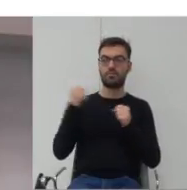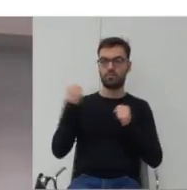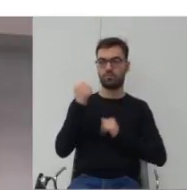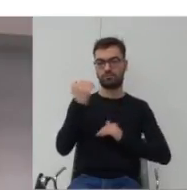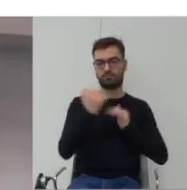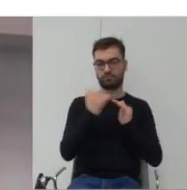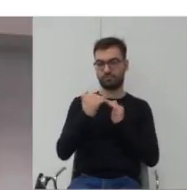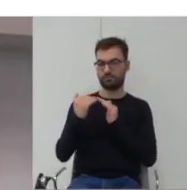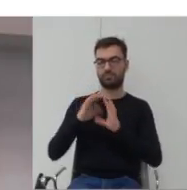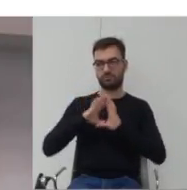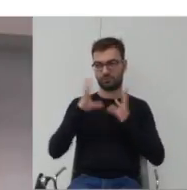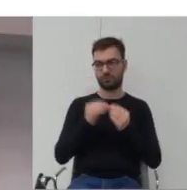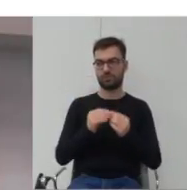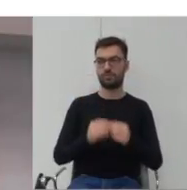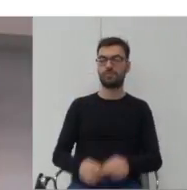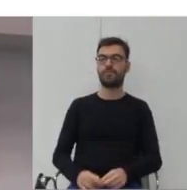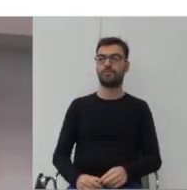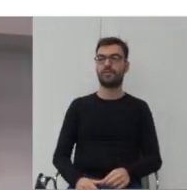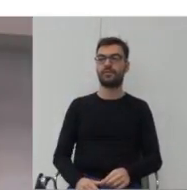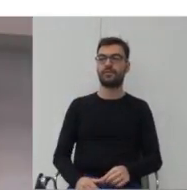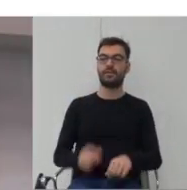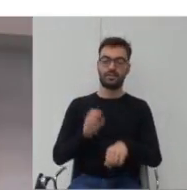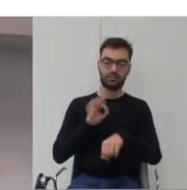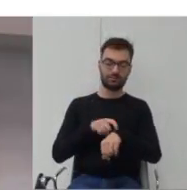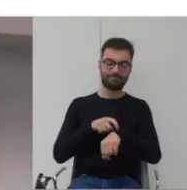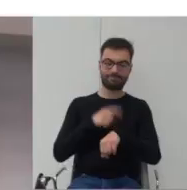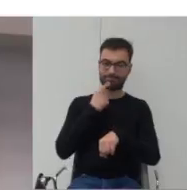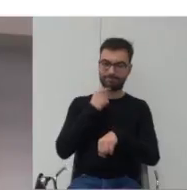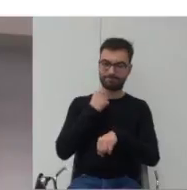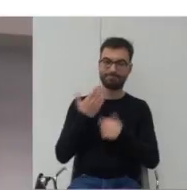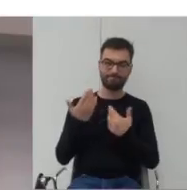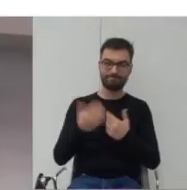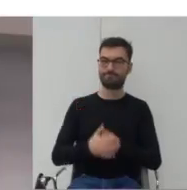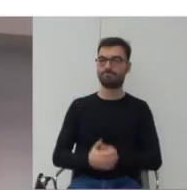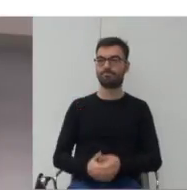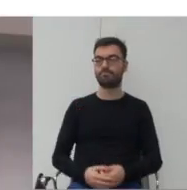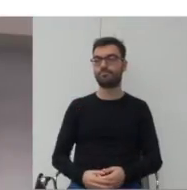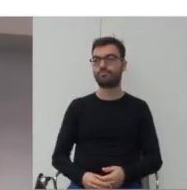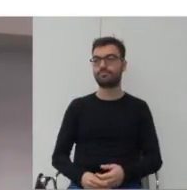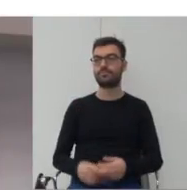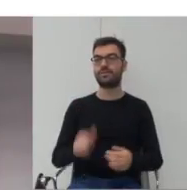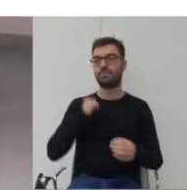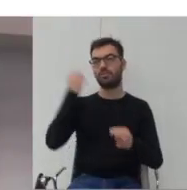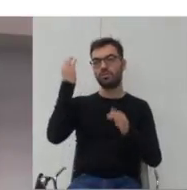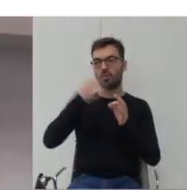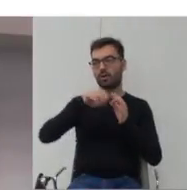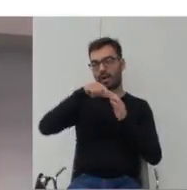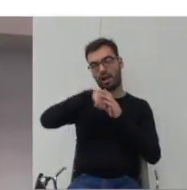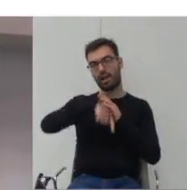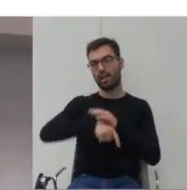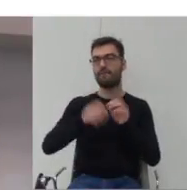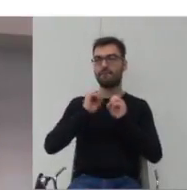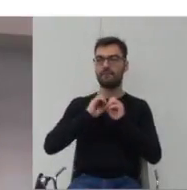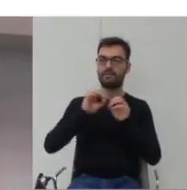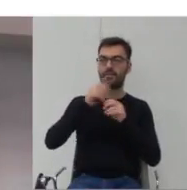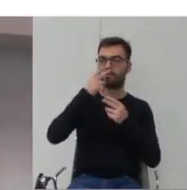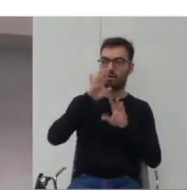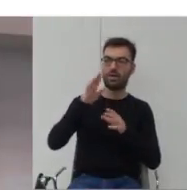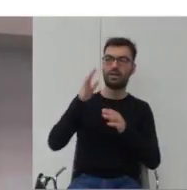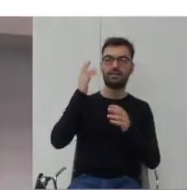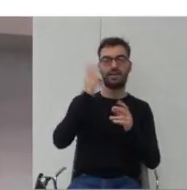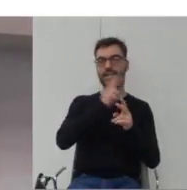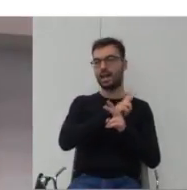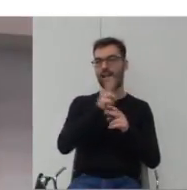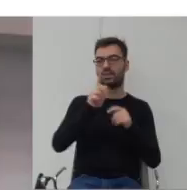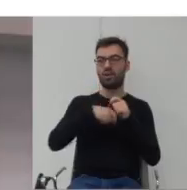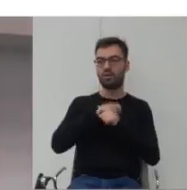względem ergonomicznym. Ramy czasowe dzisiejszego naszego spotkania są dalece zbyt małe, żebym Państwa tutaj zapoznał